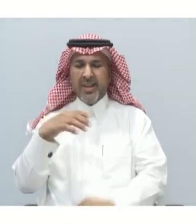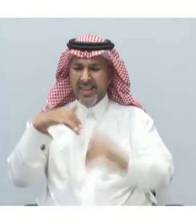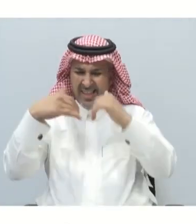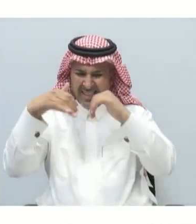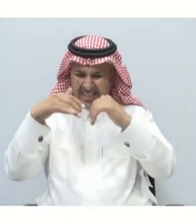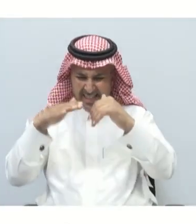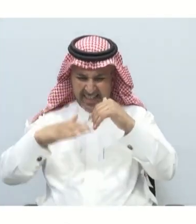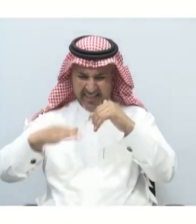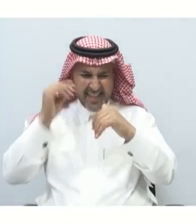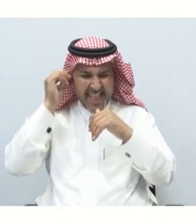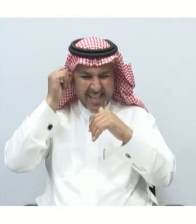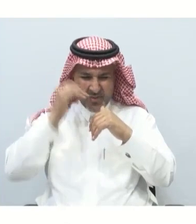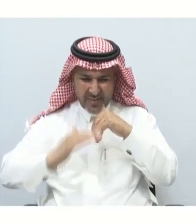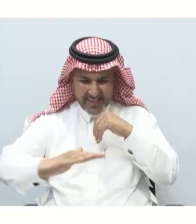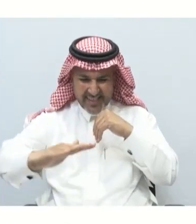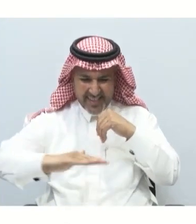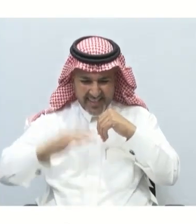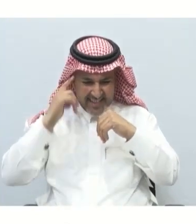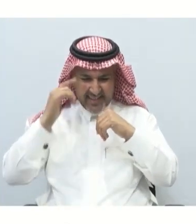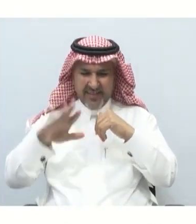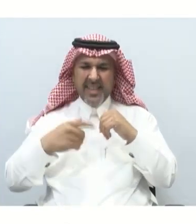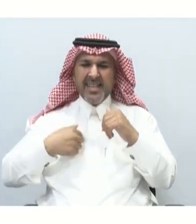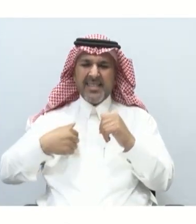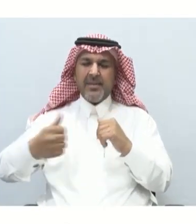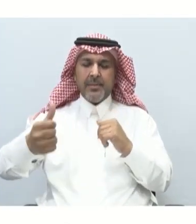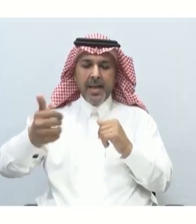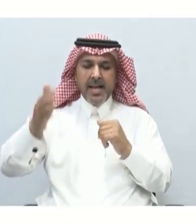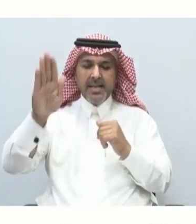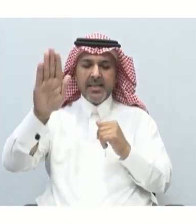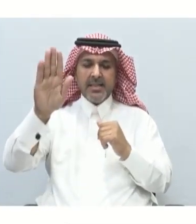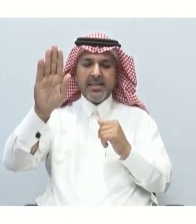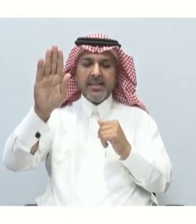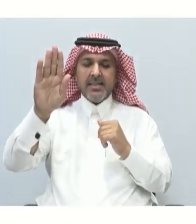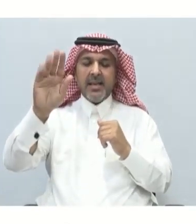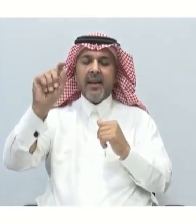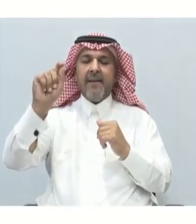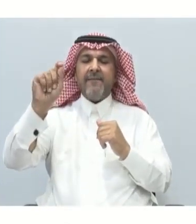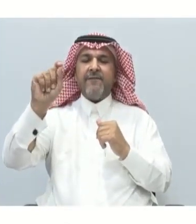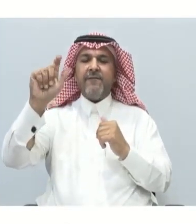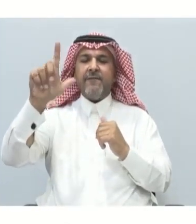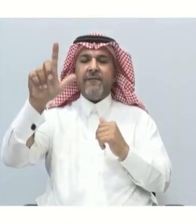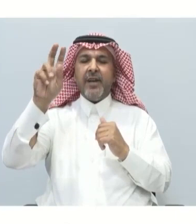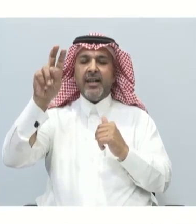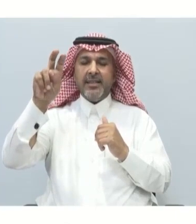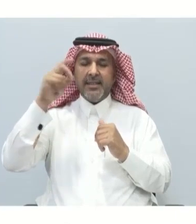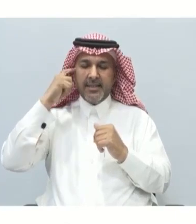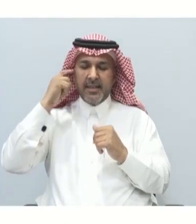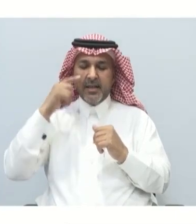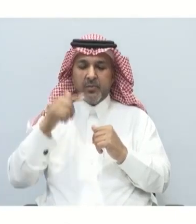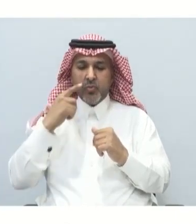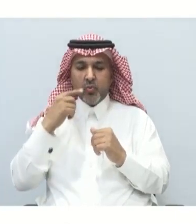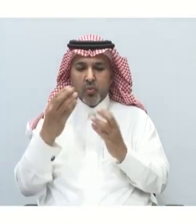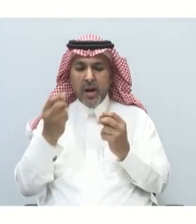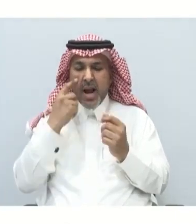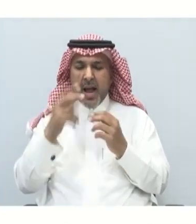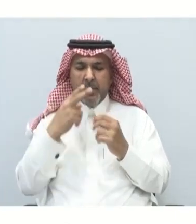والاستهلاك المحلي هي الواي الاهلاك المحلي هي الواي وهذه هي القيمه المتوقعه من خلال